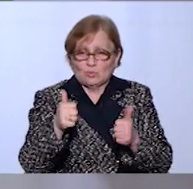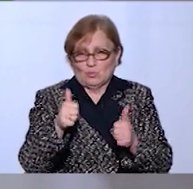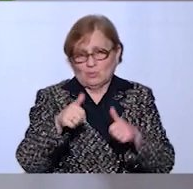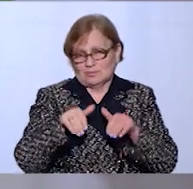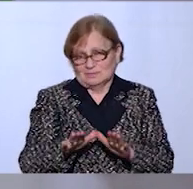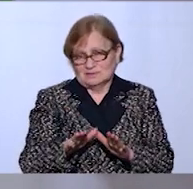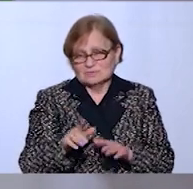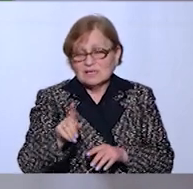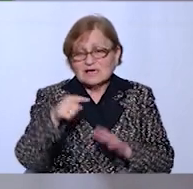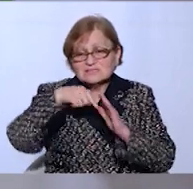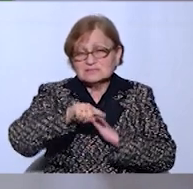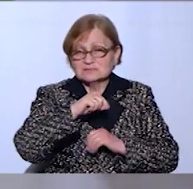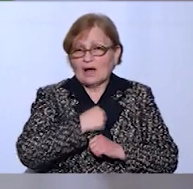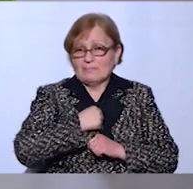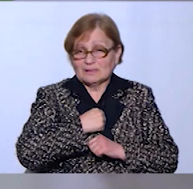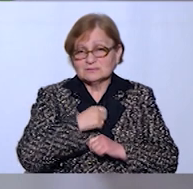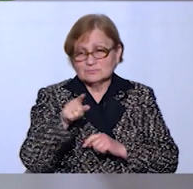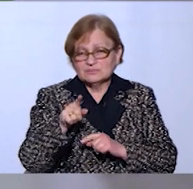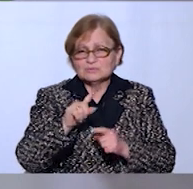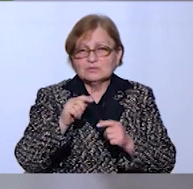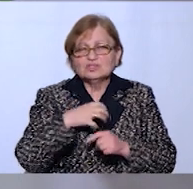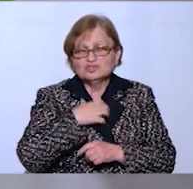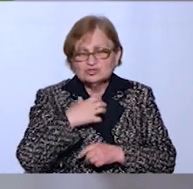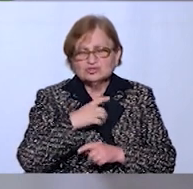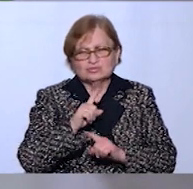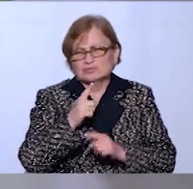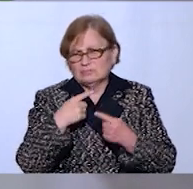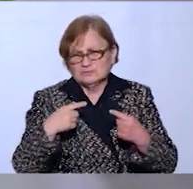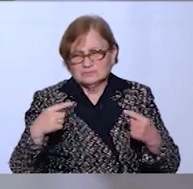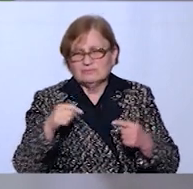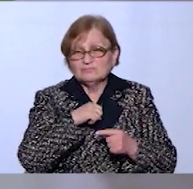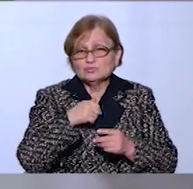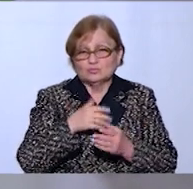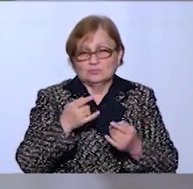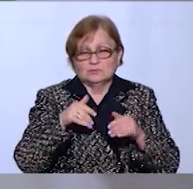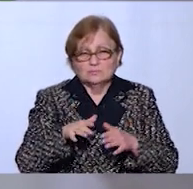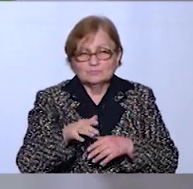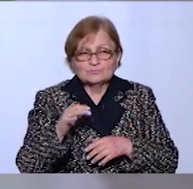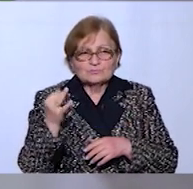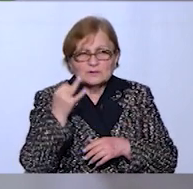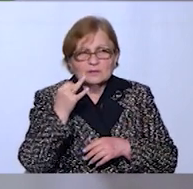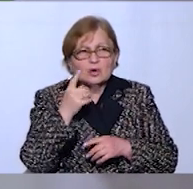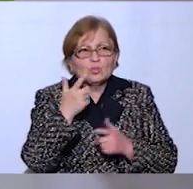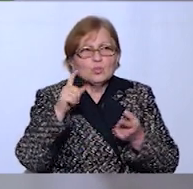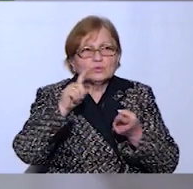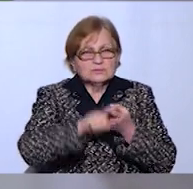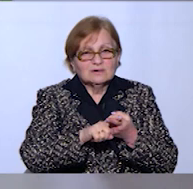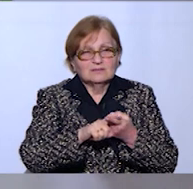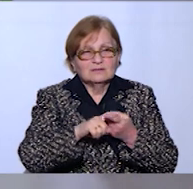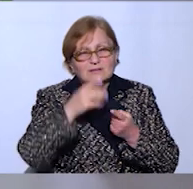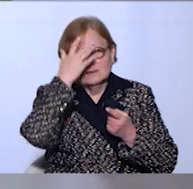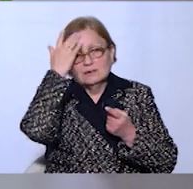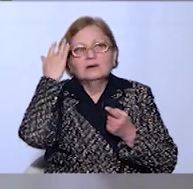სიტყვა შეთანხმება პოზიტიური მშობელი. პირველი ასოციაცია, რაც შეიძლება ადამიანს მოუვიდეს თავში აი